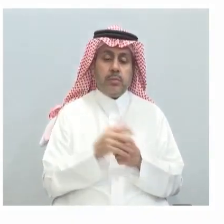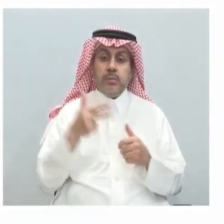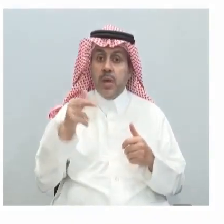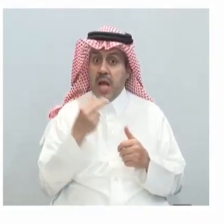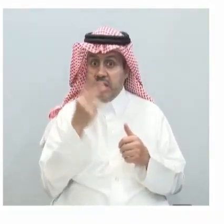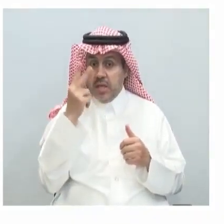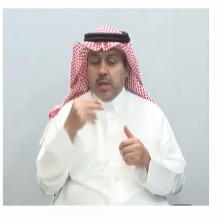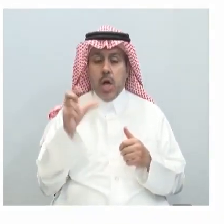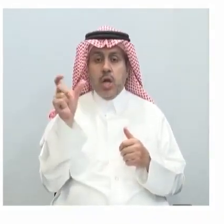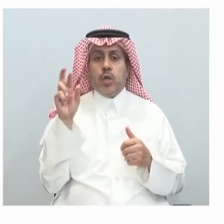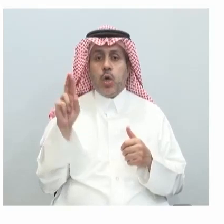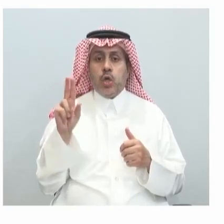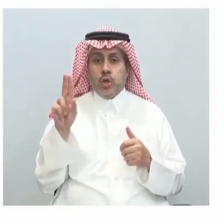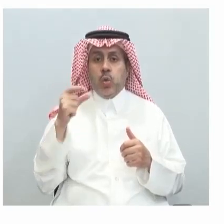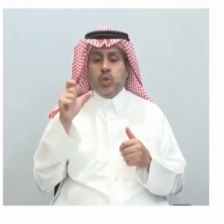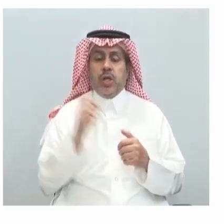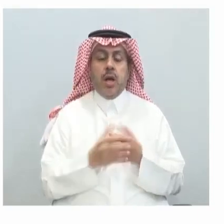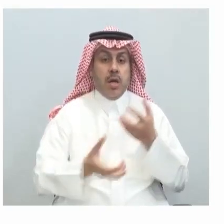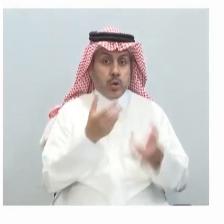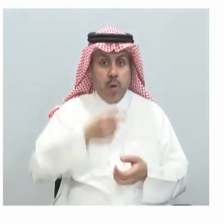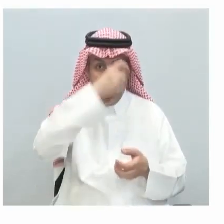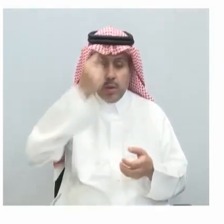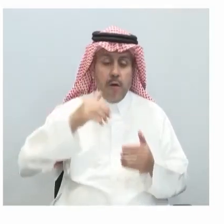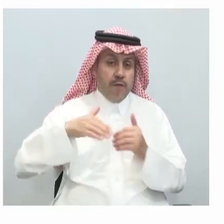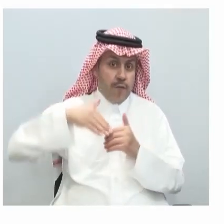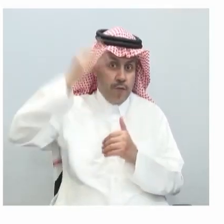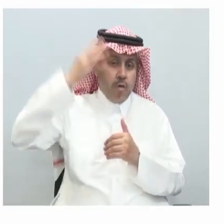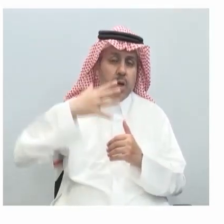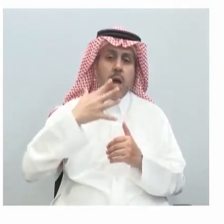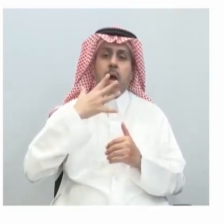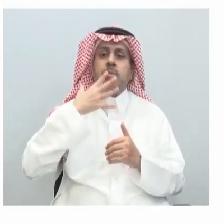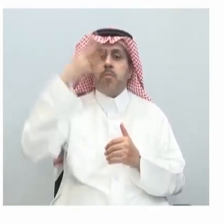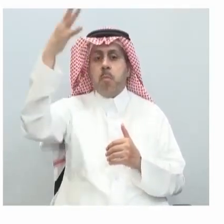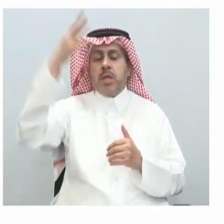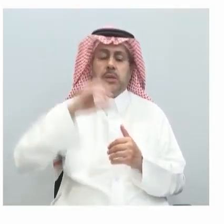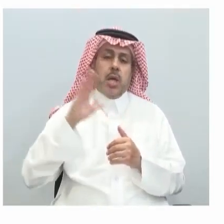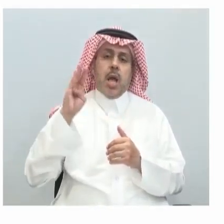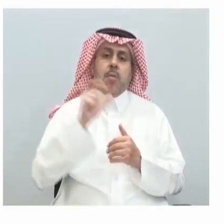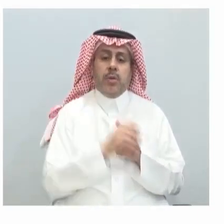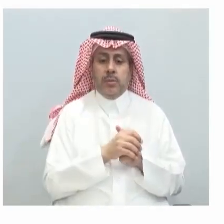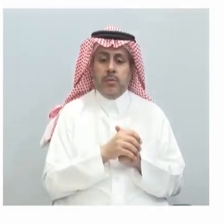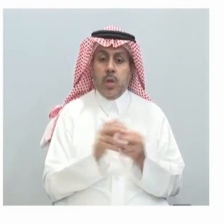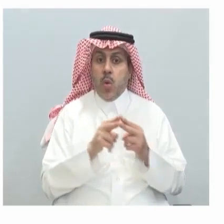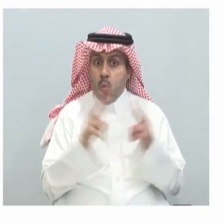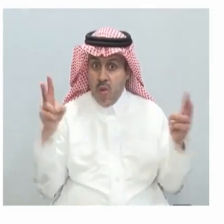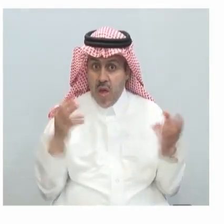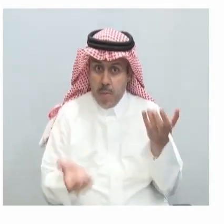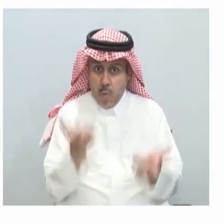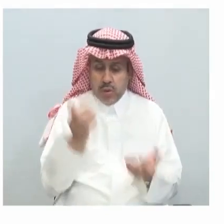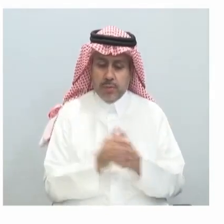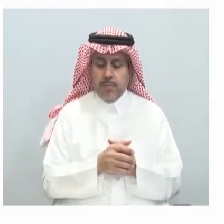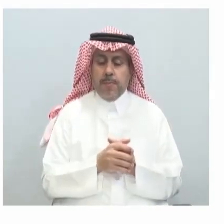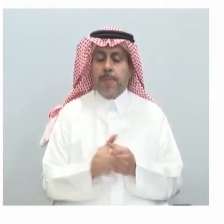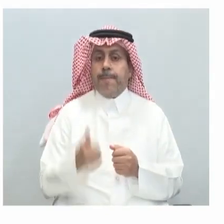اكسيد النيتروجين الذي يحدث عند درجه حراره اعلى من 500 كلفن والموضح بالمعادله التاليه اول اكسيد